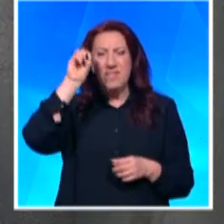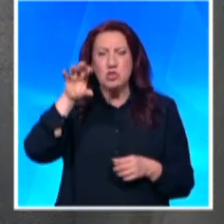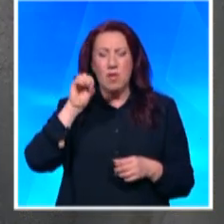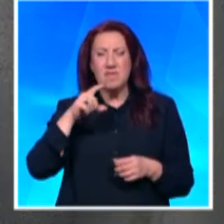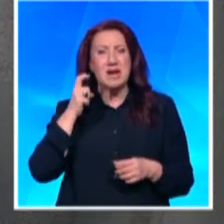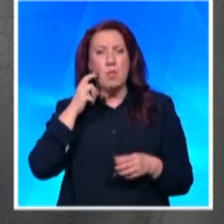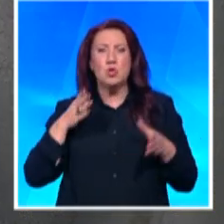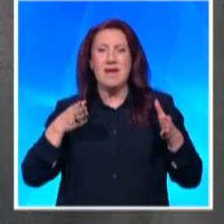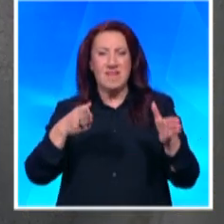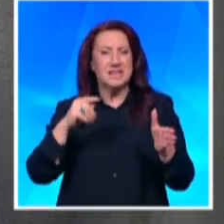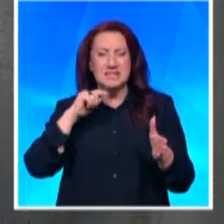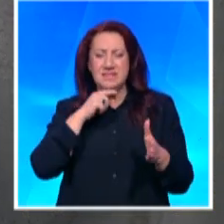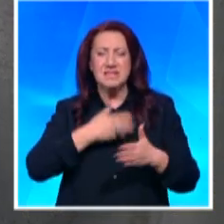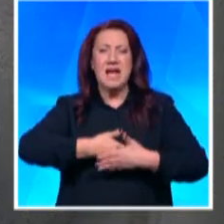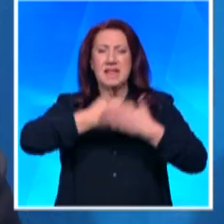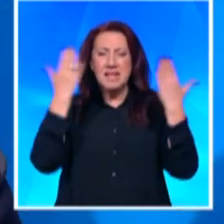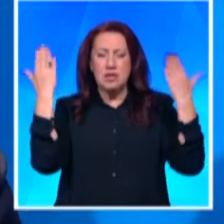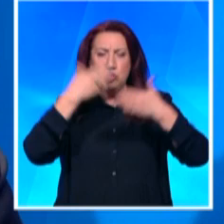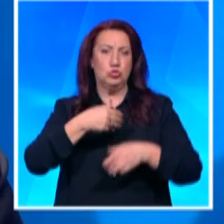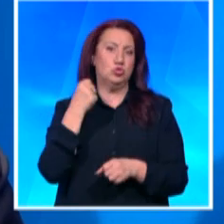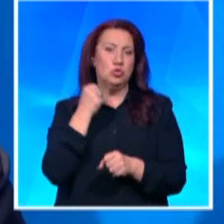За BTV новините, Емил Митев.